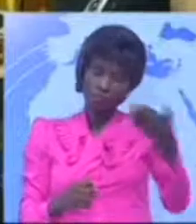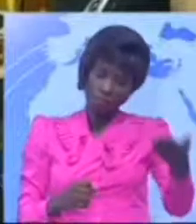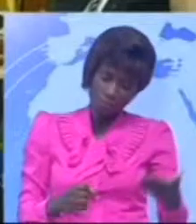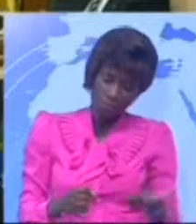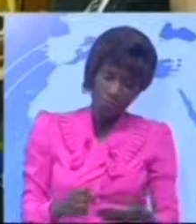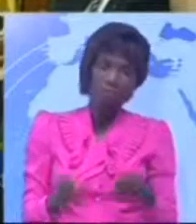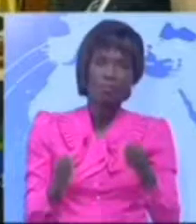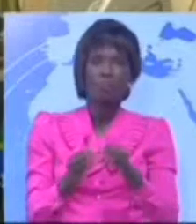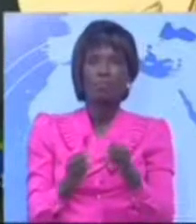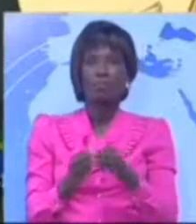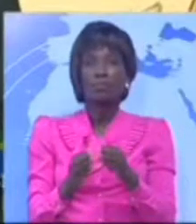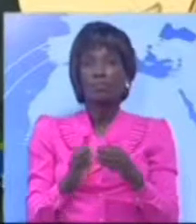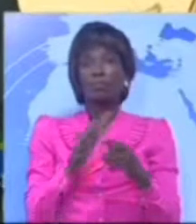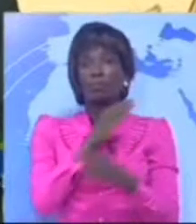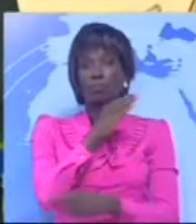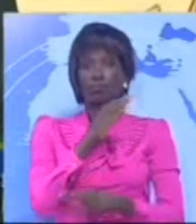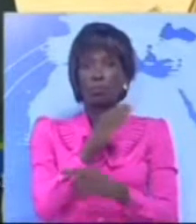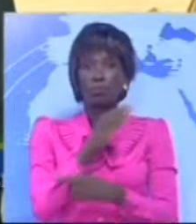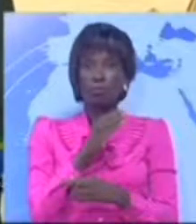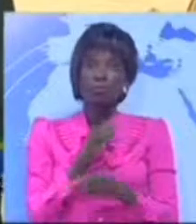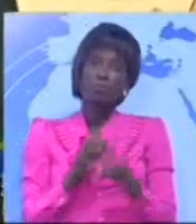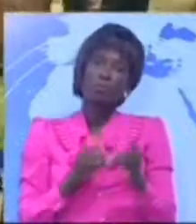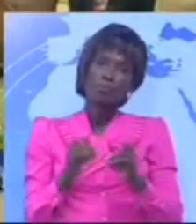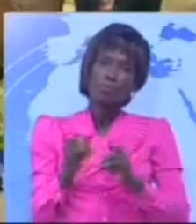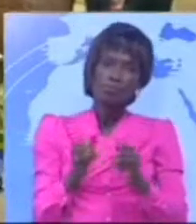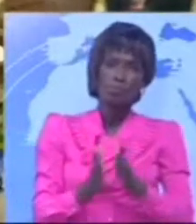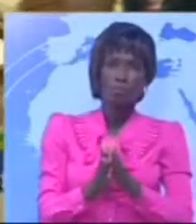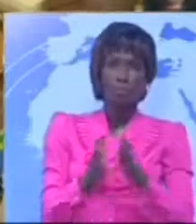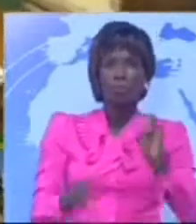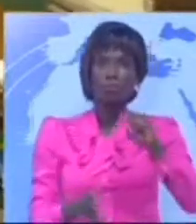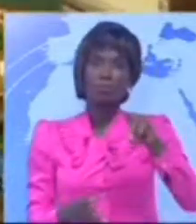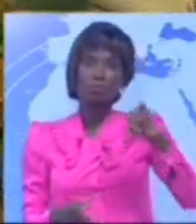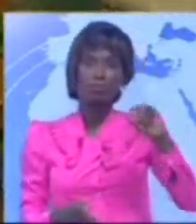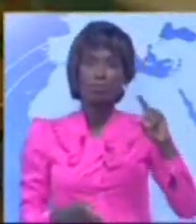Signalons que le directeur régional de l'ONU-SIDA a consacré sa première visite officielle au Gabon et prise de fonction.